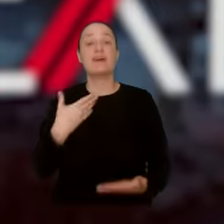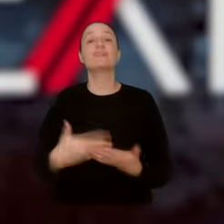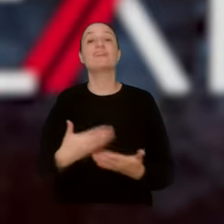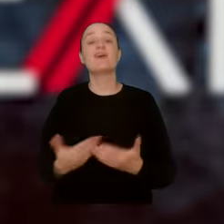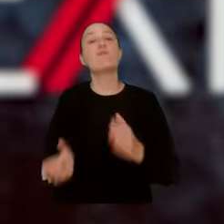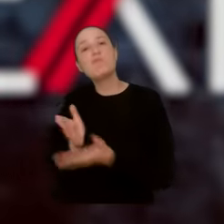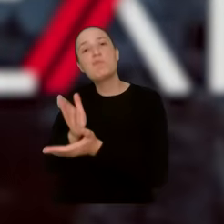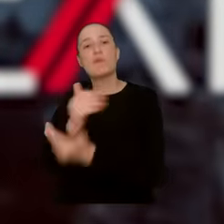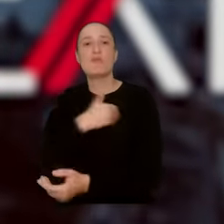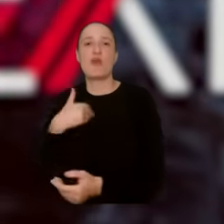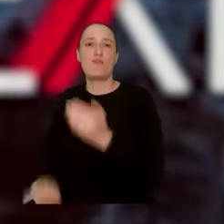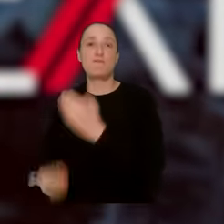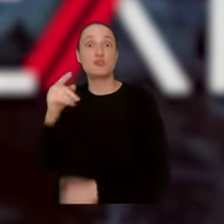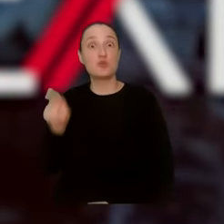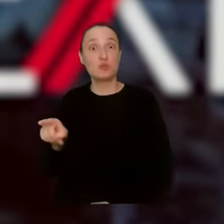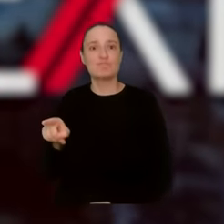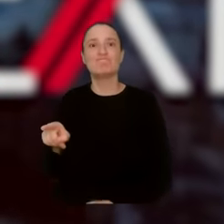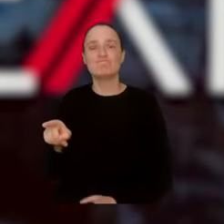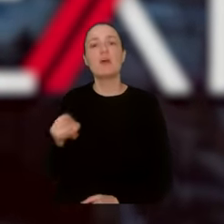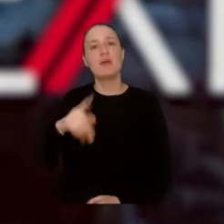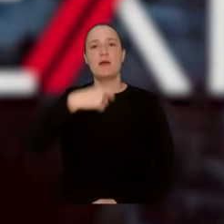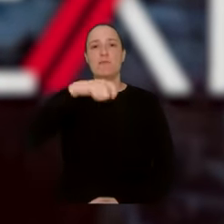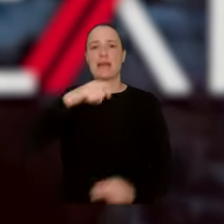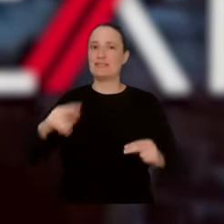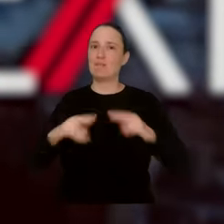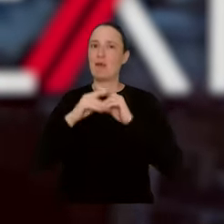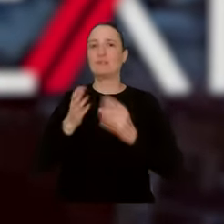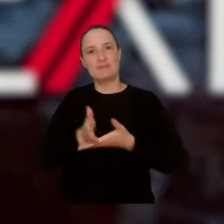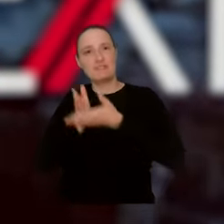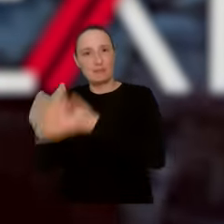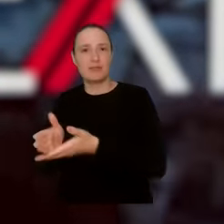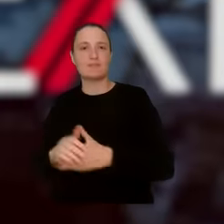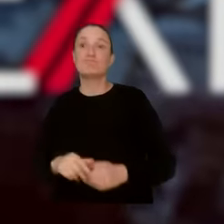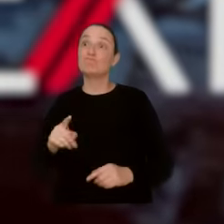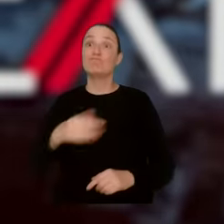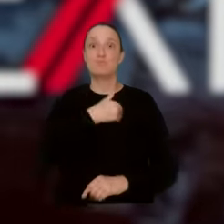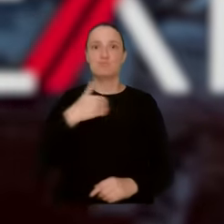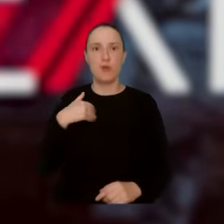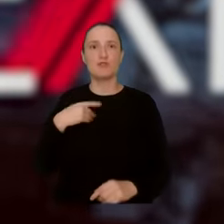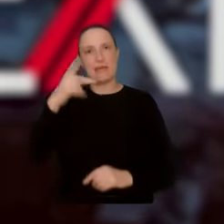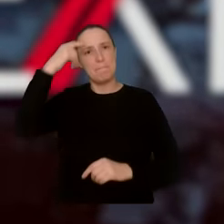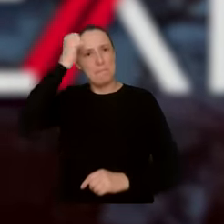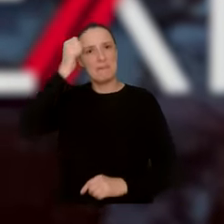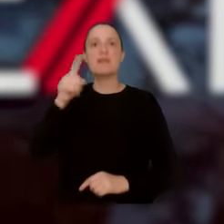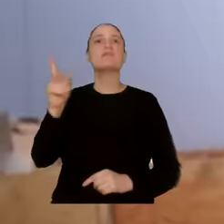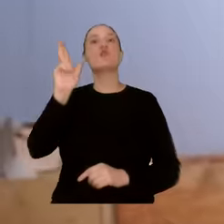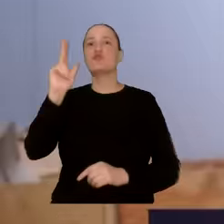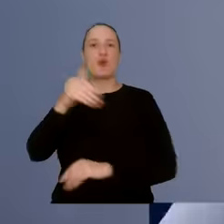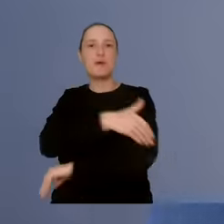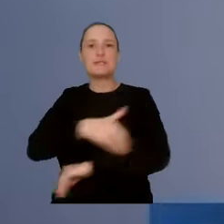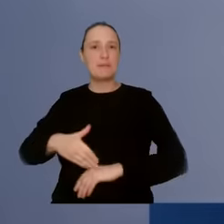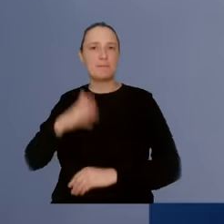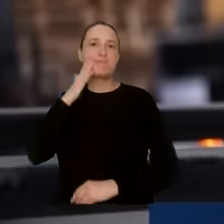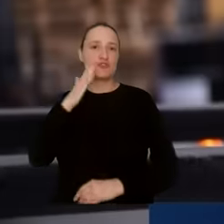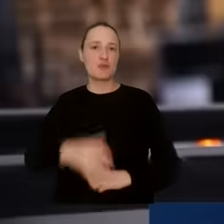Wschodzie. Przekaz, jaki popłynął na wschód z Pałacu Prezydenckiego, jest jednoznaczny. Polska nadal o was pamięta.